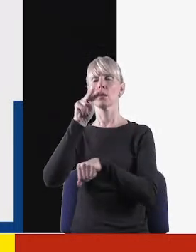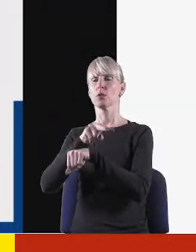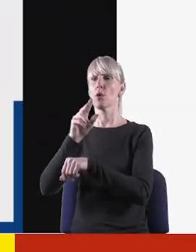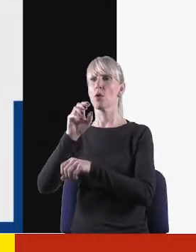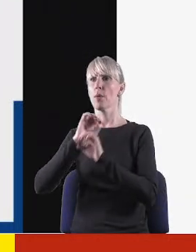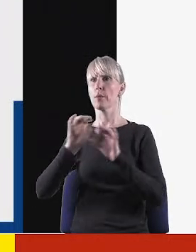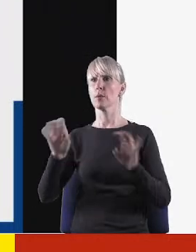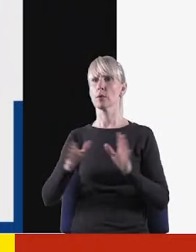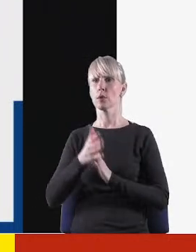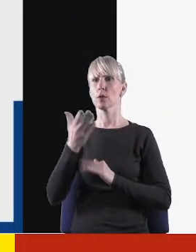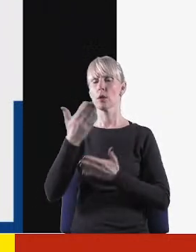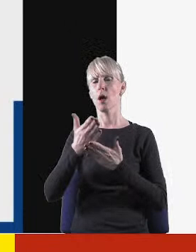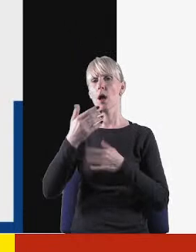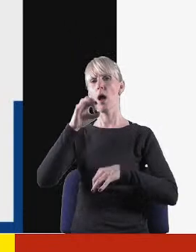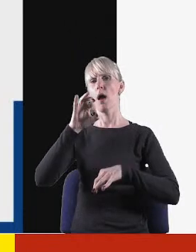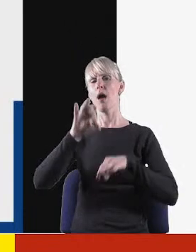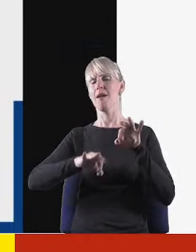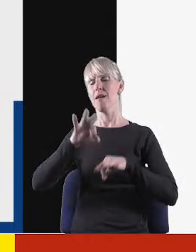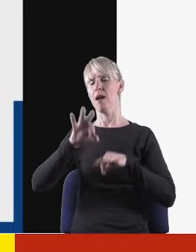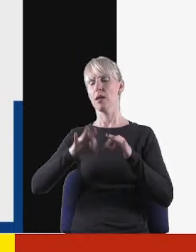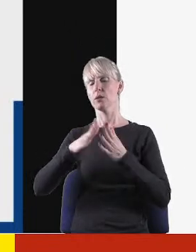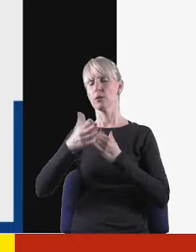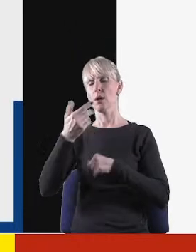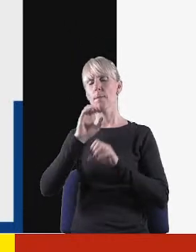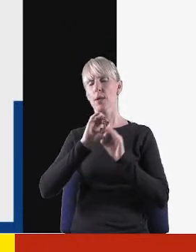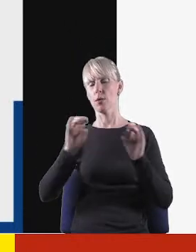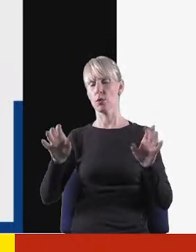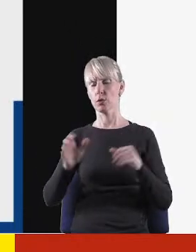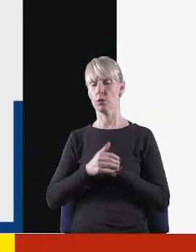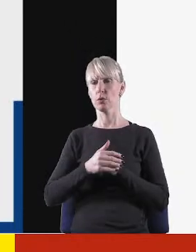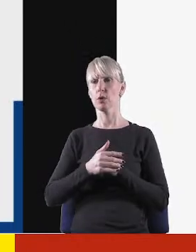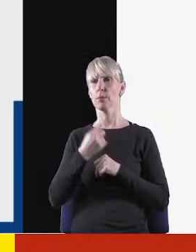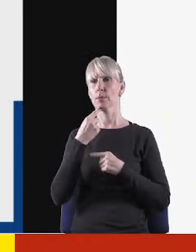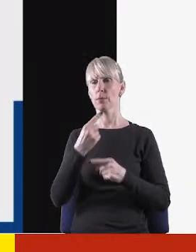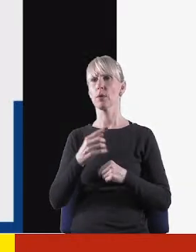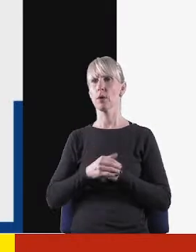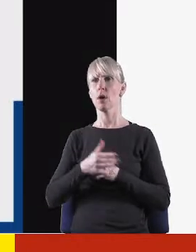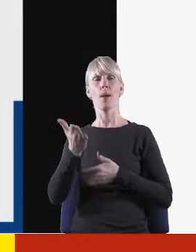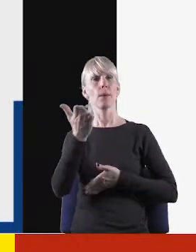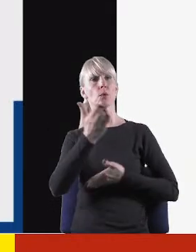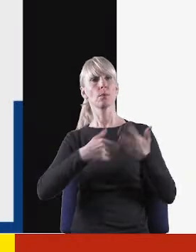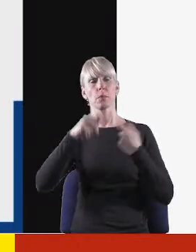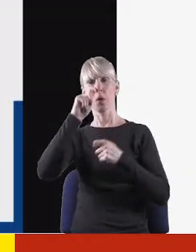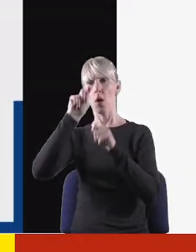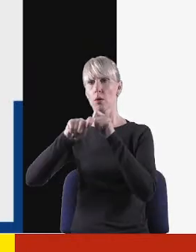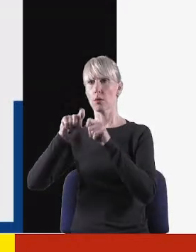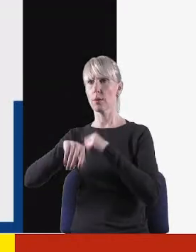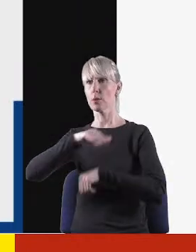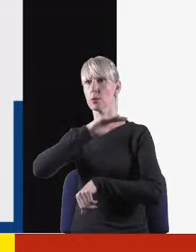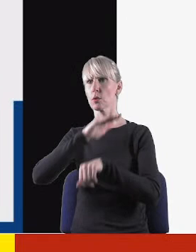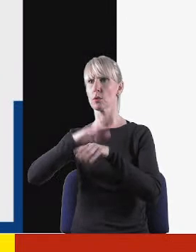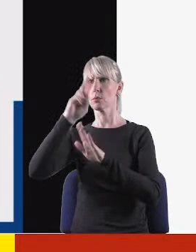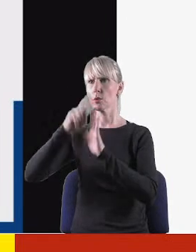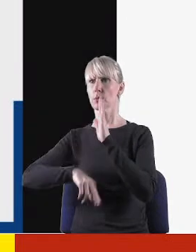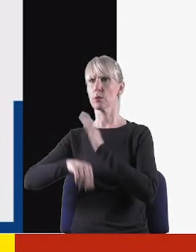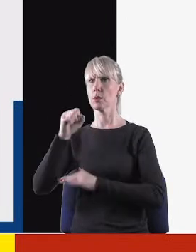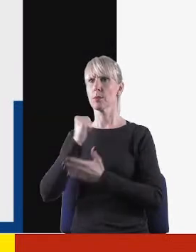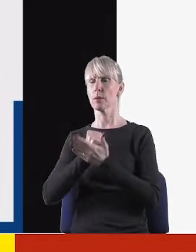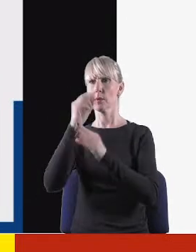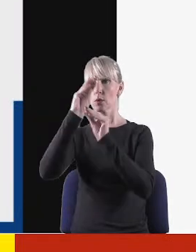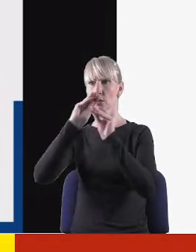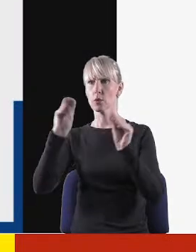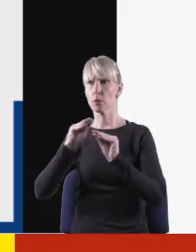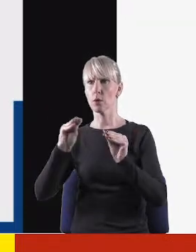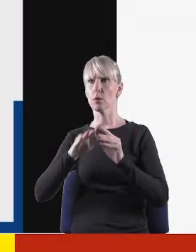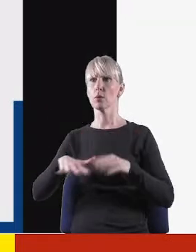Radzie Pedagogicznej. My jako departament przeprowadziliśmy kontrolę zgodności z przepisami prawa kształcenia na